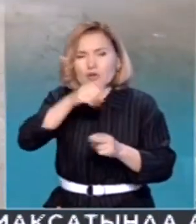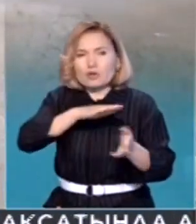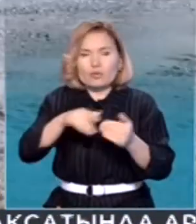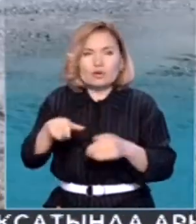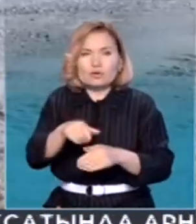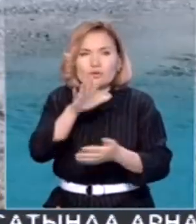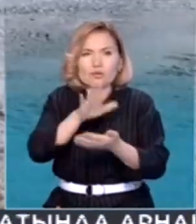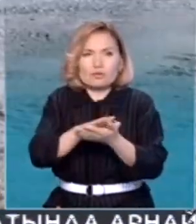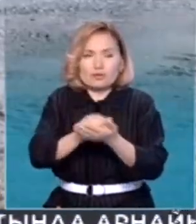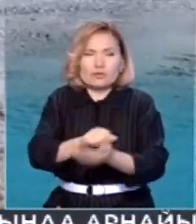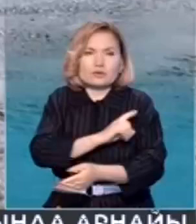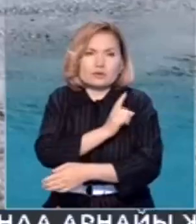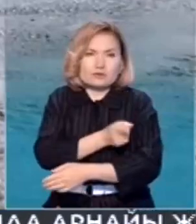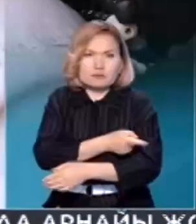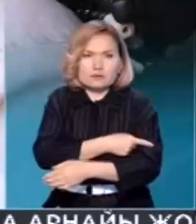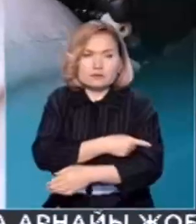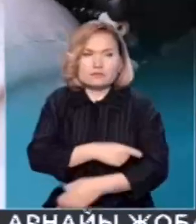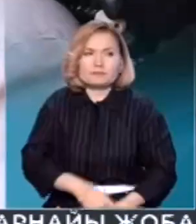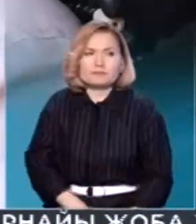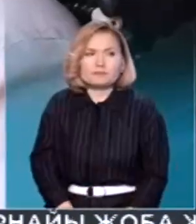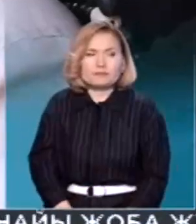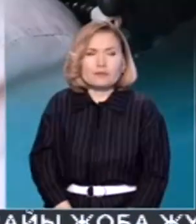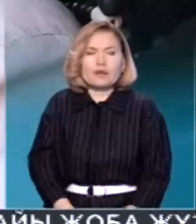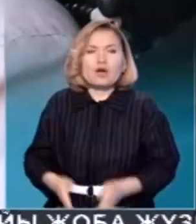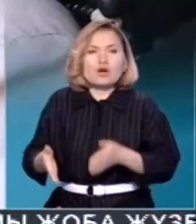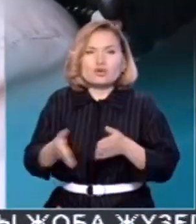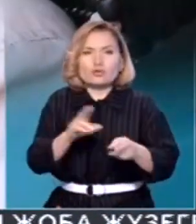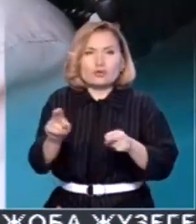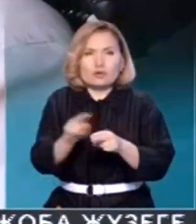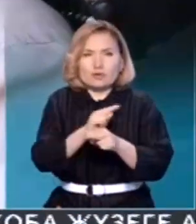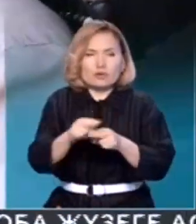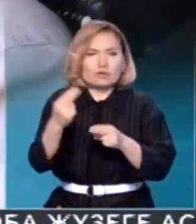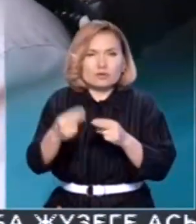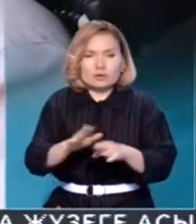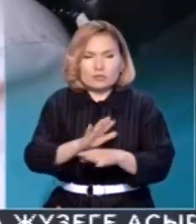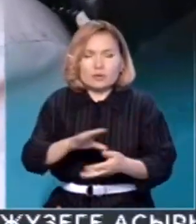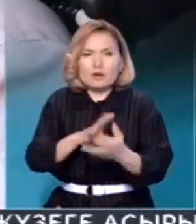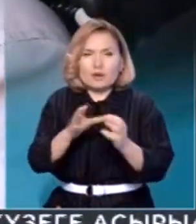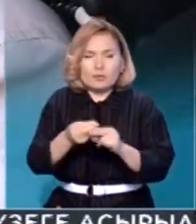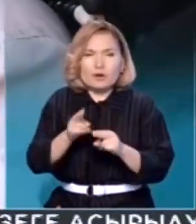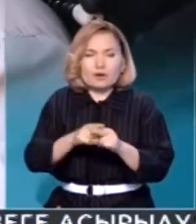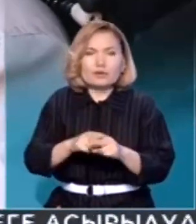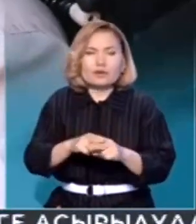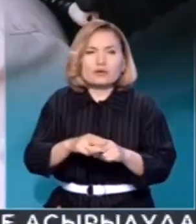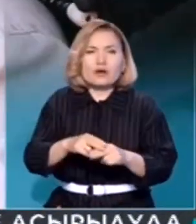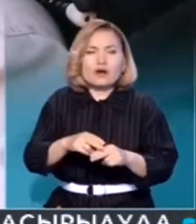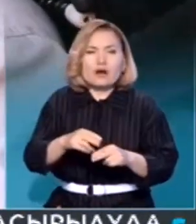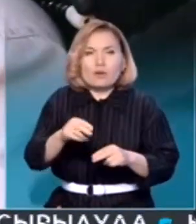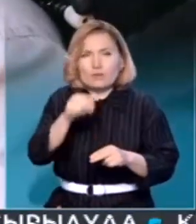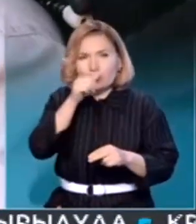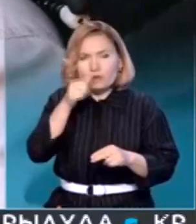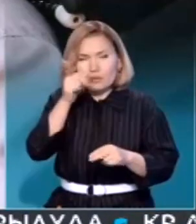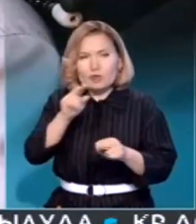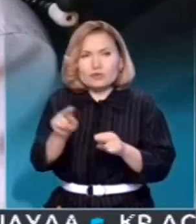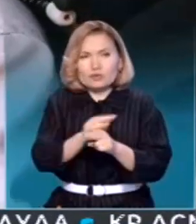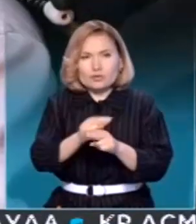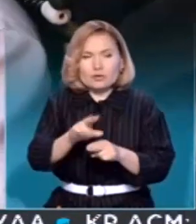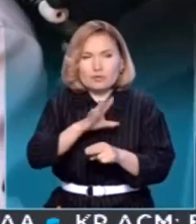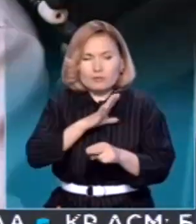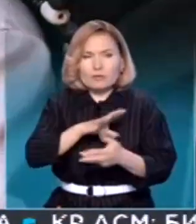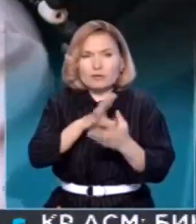қайта қопарылып жатады деп наразы. Бітпейтін жол. Өшерге қазір келет, мысалы Жезқазғаннан келет, Астанадан келет